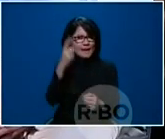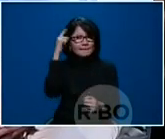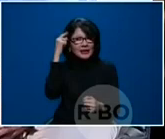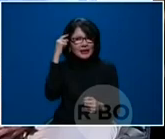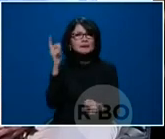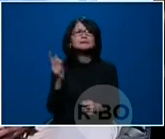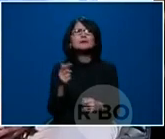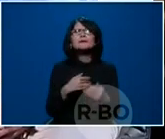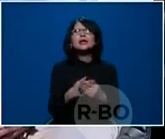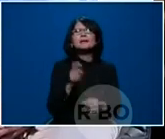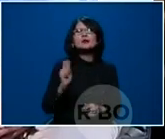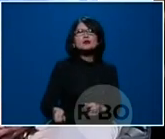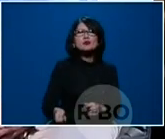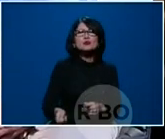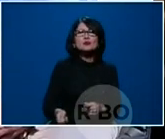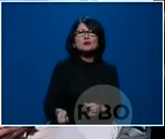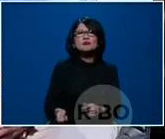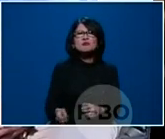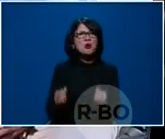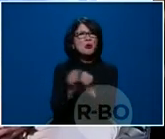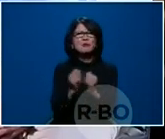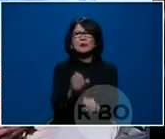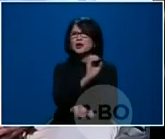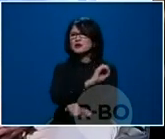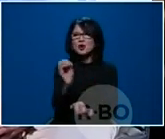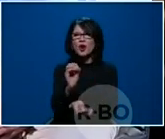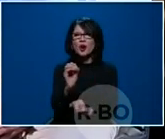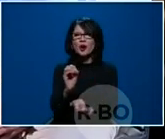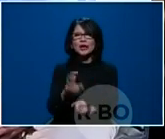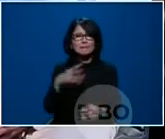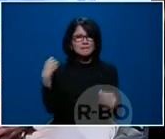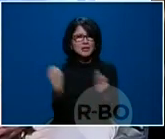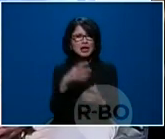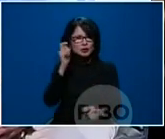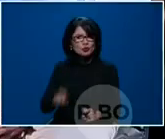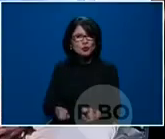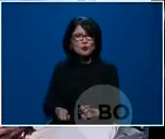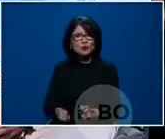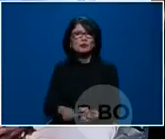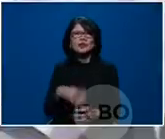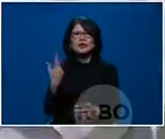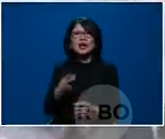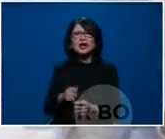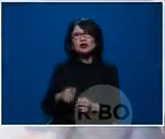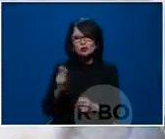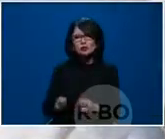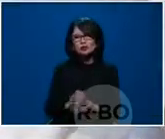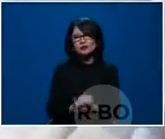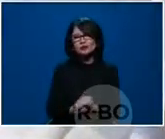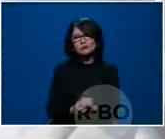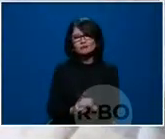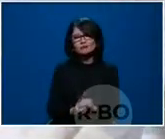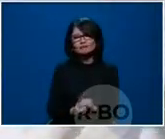dan kami nol kompromi pada pelanggar hukum siapun juga di Manun juga kapan juga waktunya habis